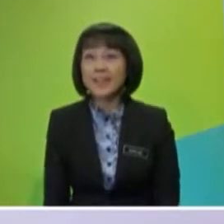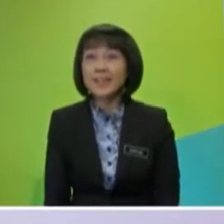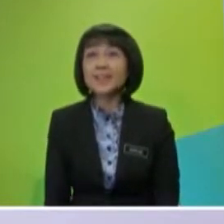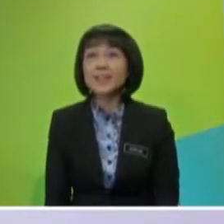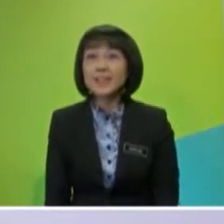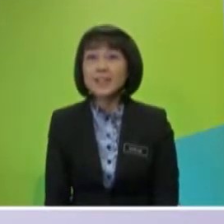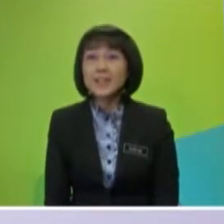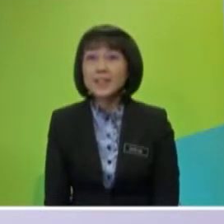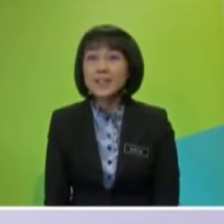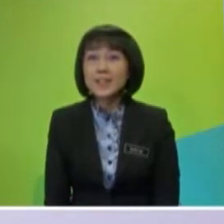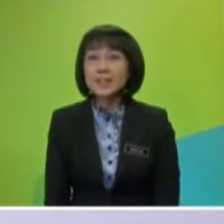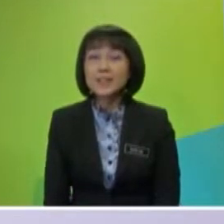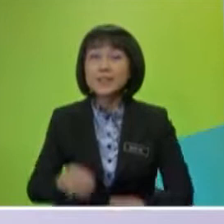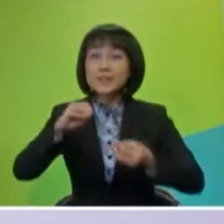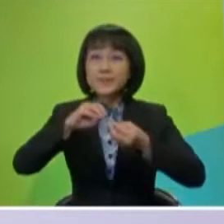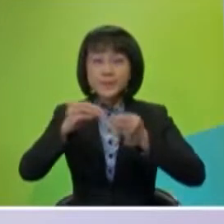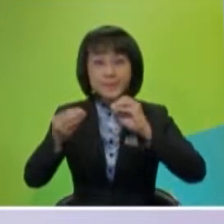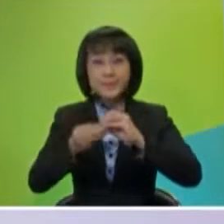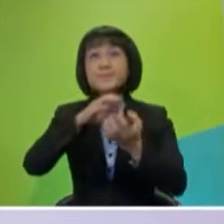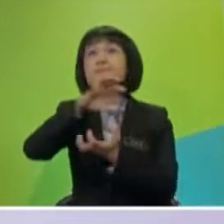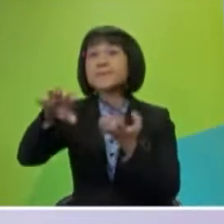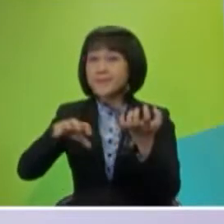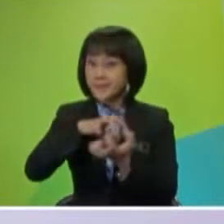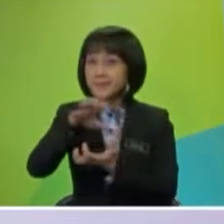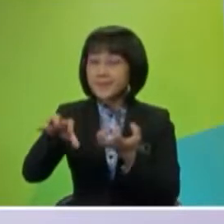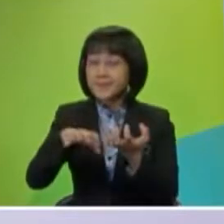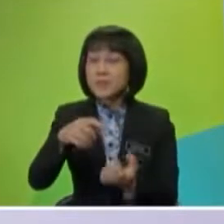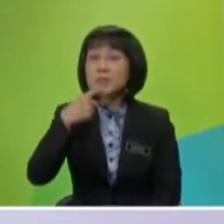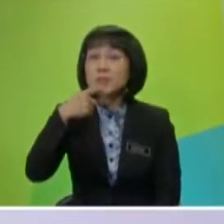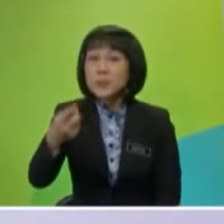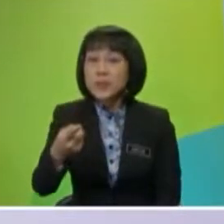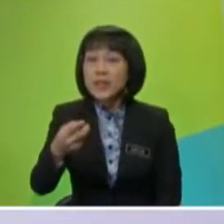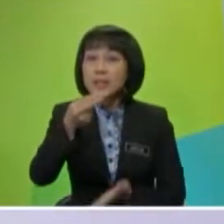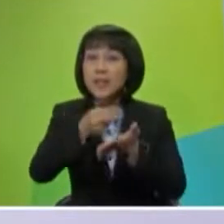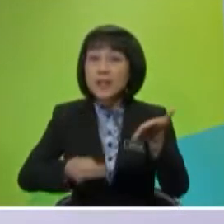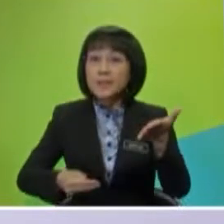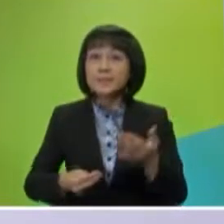Okey. Yang itu adalah nombor bercampur. Okey, nombor bercampur. Cuba sebutkan nilainya.